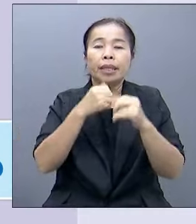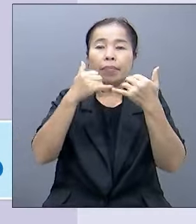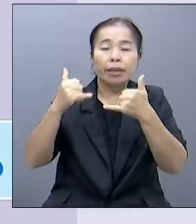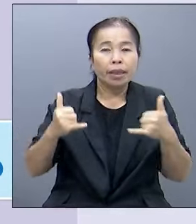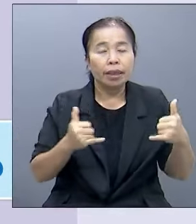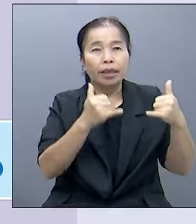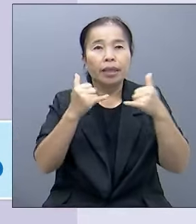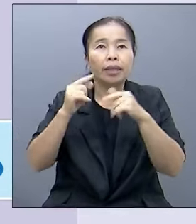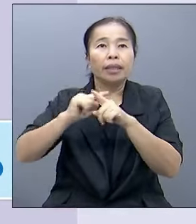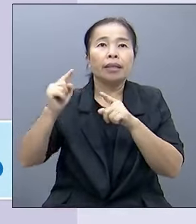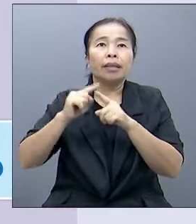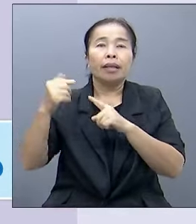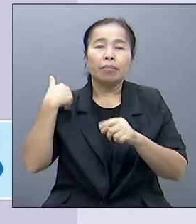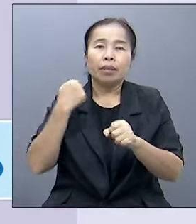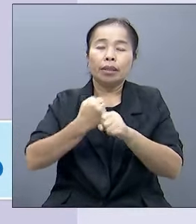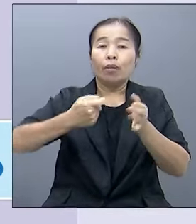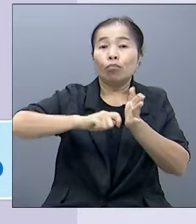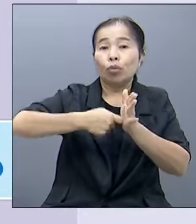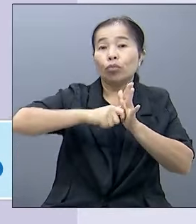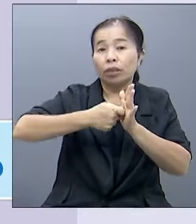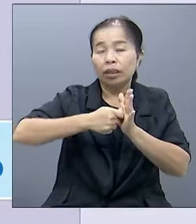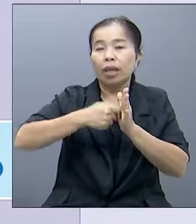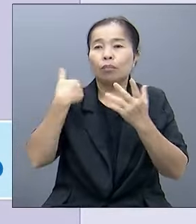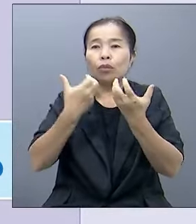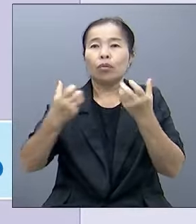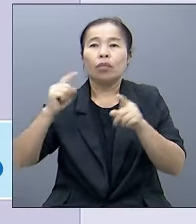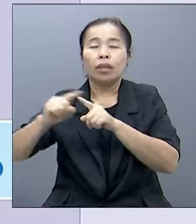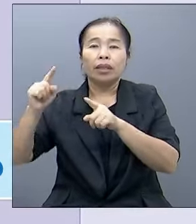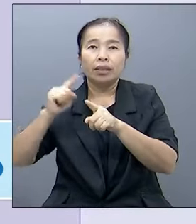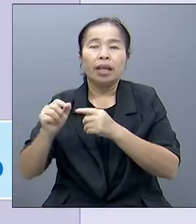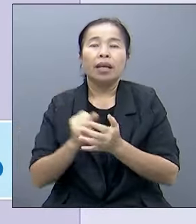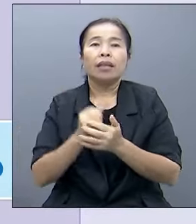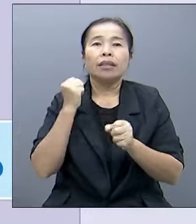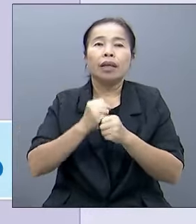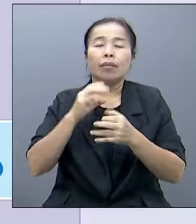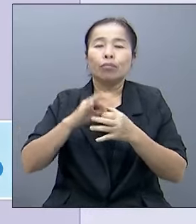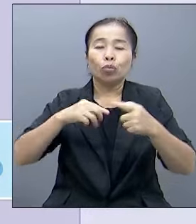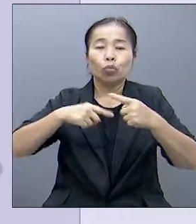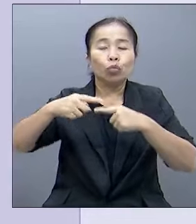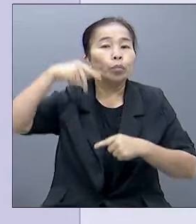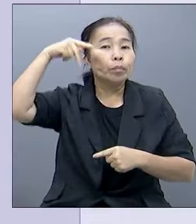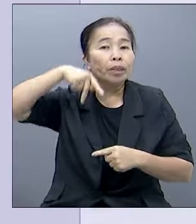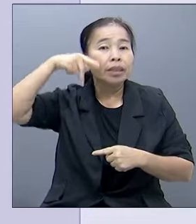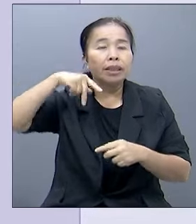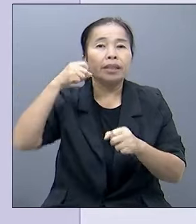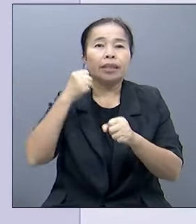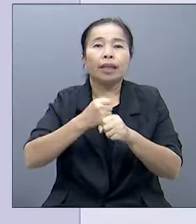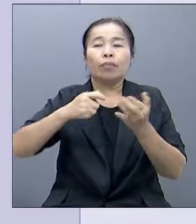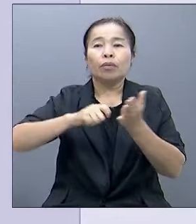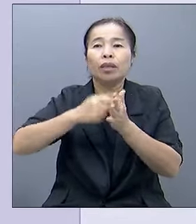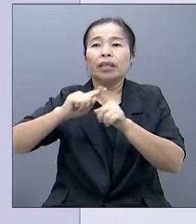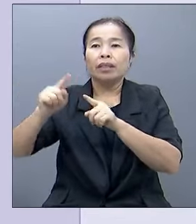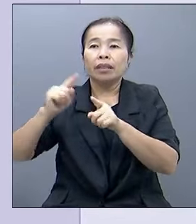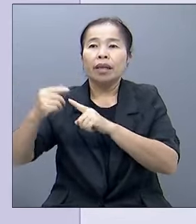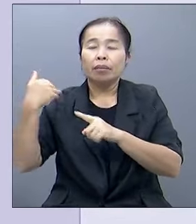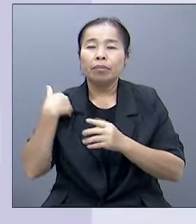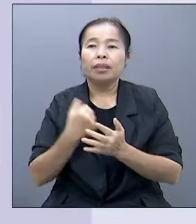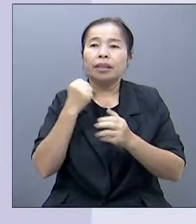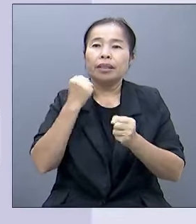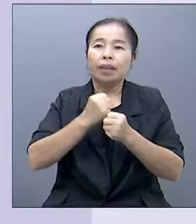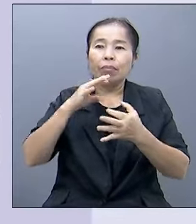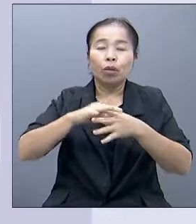ลนทำพวงกุญแจจากฝากระป๋องทำสมุดสเก็ตจากถุงพลาสติกออกแบบพวงกุญแจปลาตะเพียนหรือว่าแผ่นรองเท้าจาก